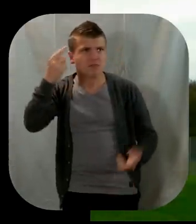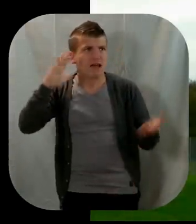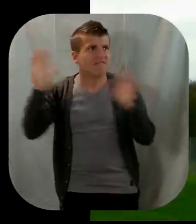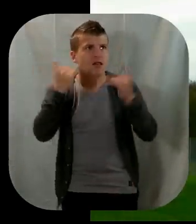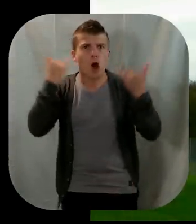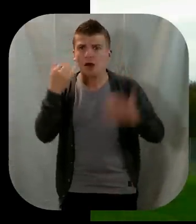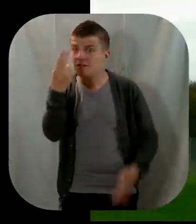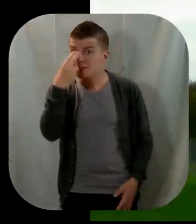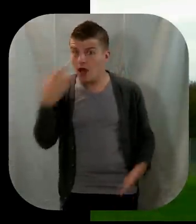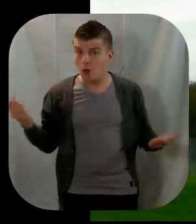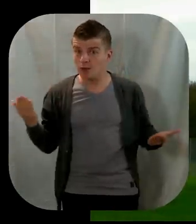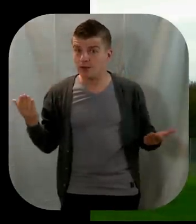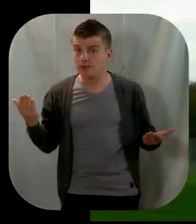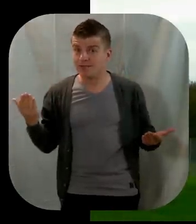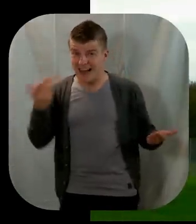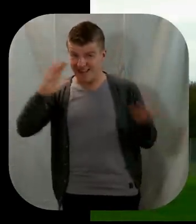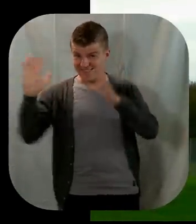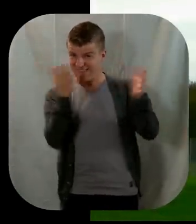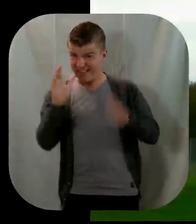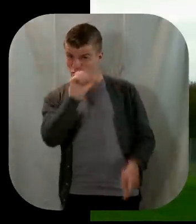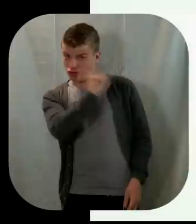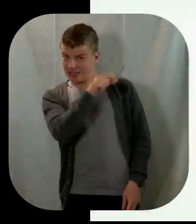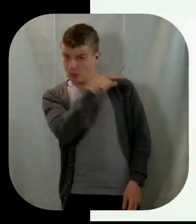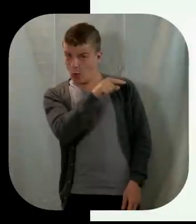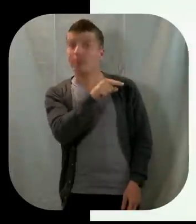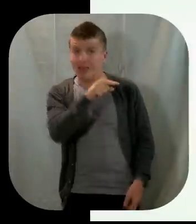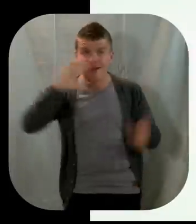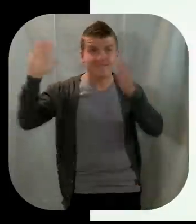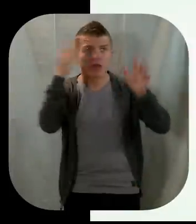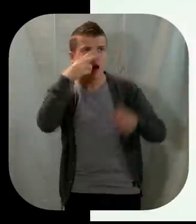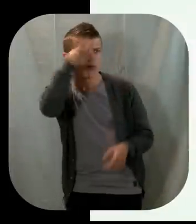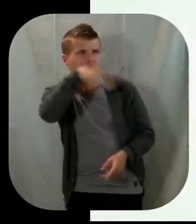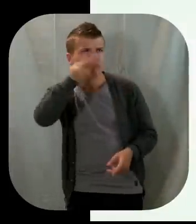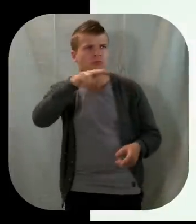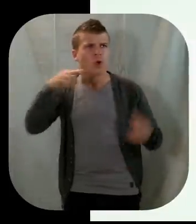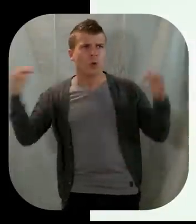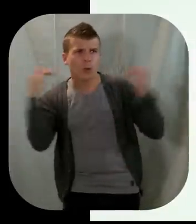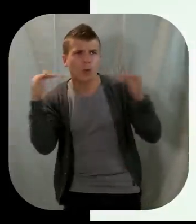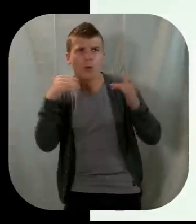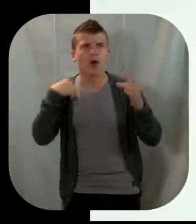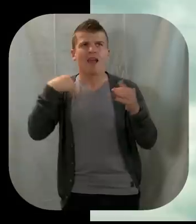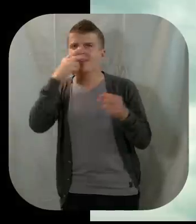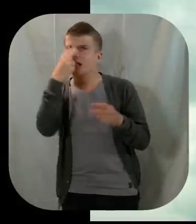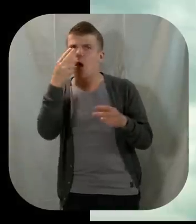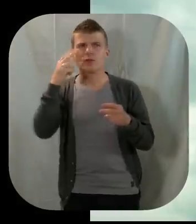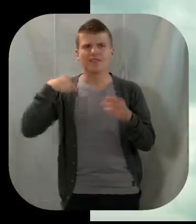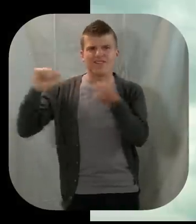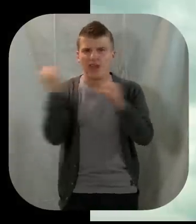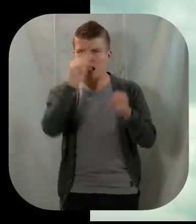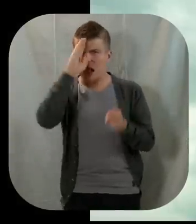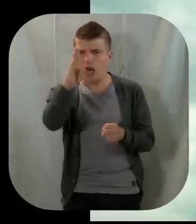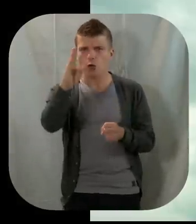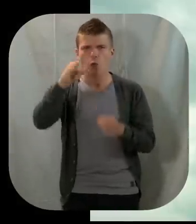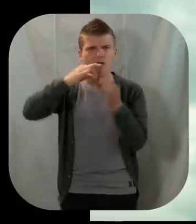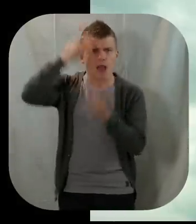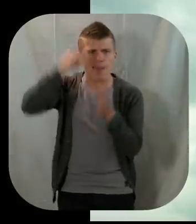heute ist. In solchen Wetterstationen wird das Wetter beobachtet. Windstärke und Windrichtung werden gemessen, Temperatur